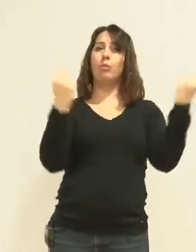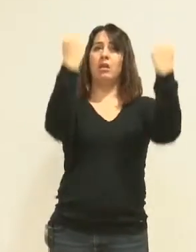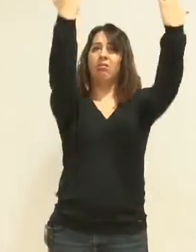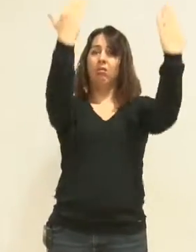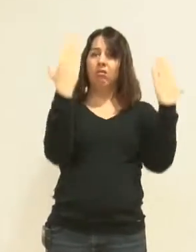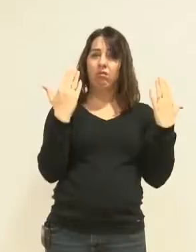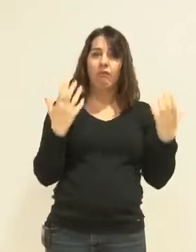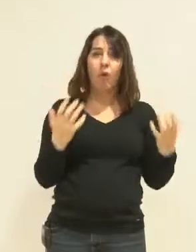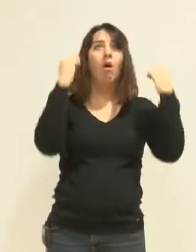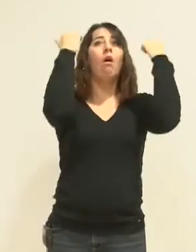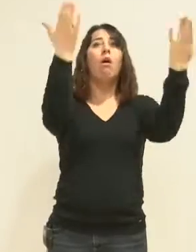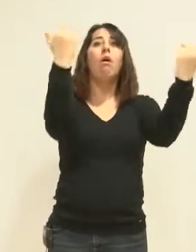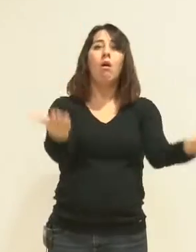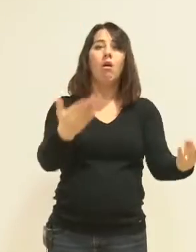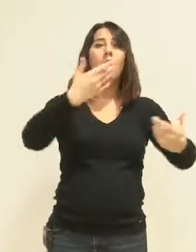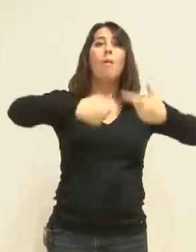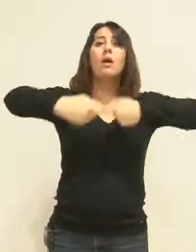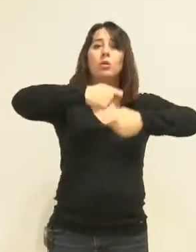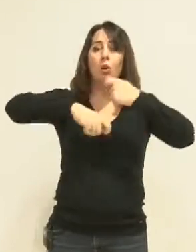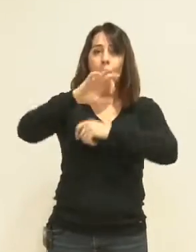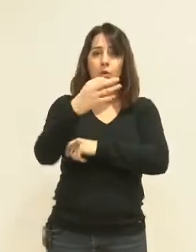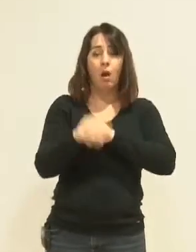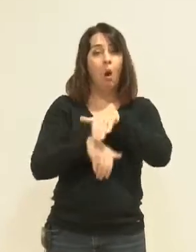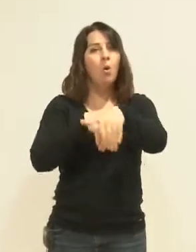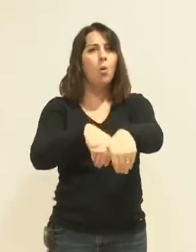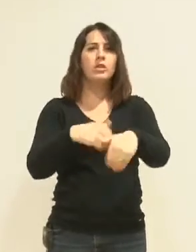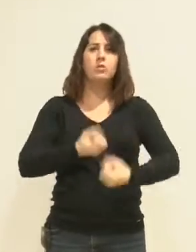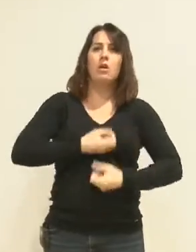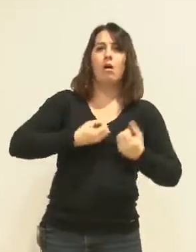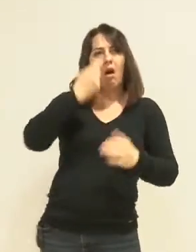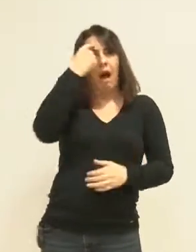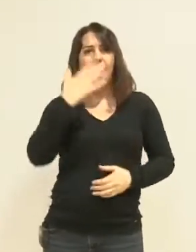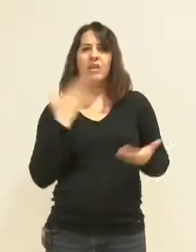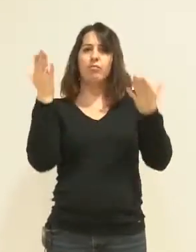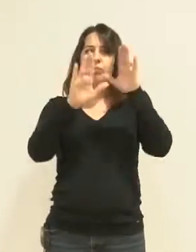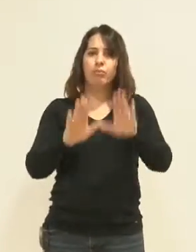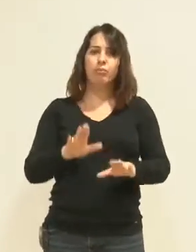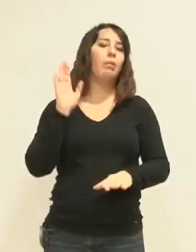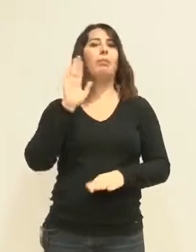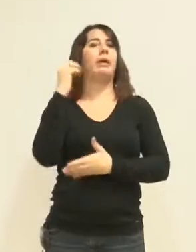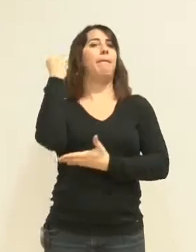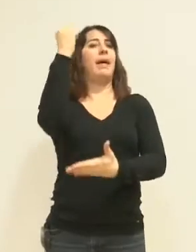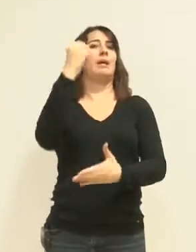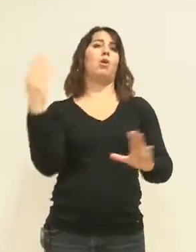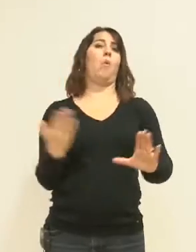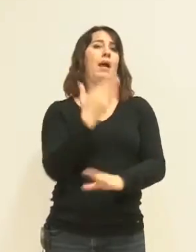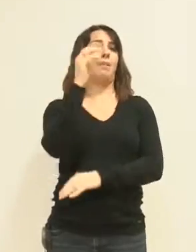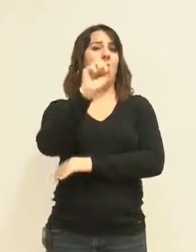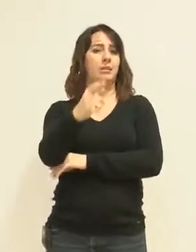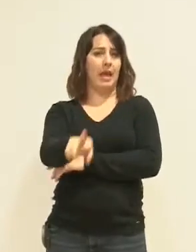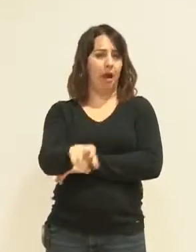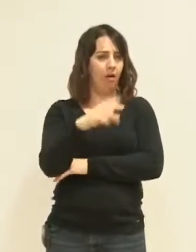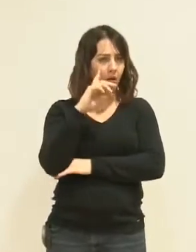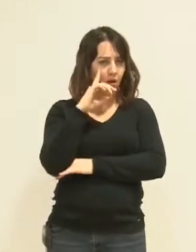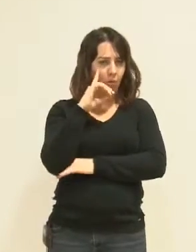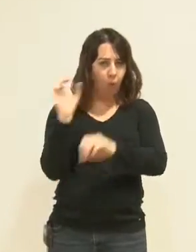veut supprimer les panneaux commerciaux, mais en maintenant les affichages d'opinion sur les sites patrimoniaux remarquables, SPR. Pourquoi